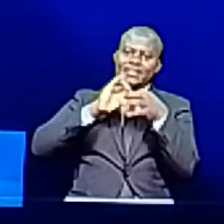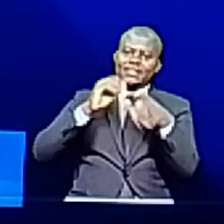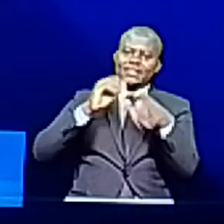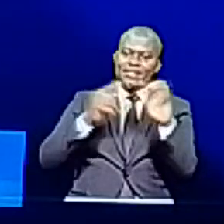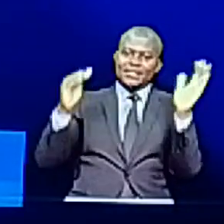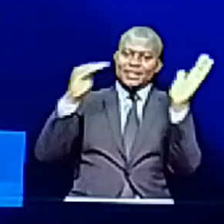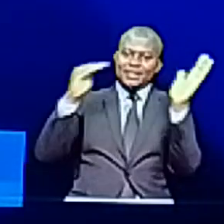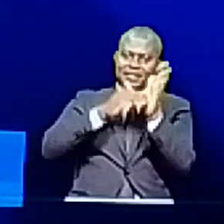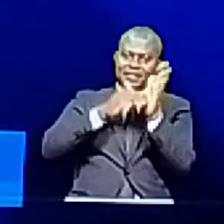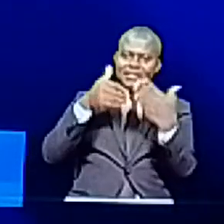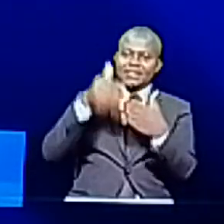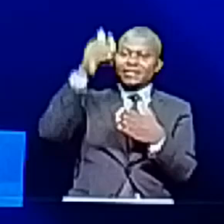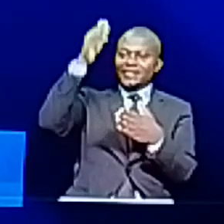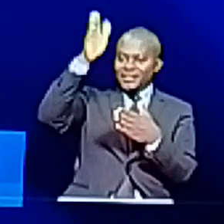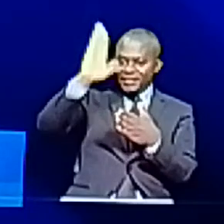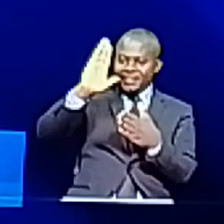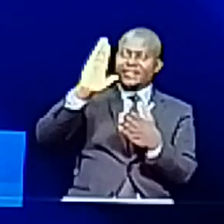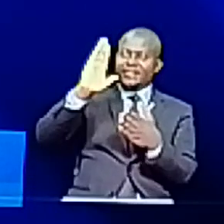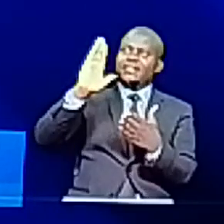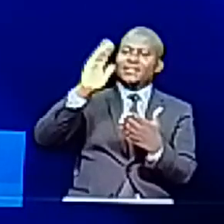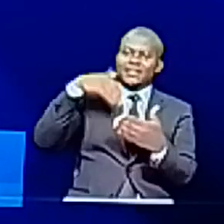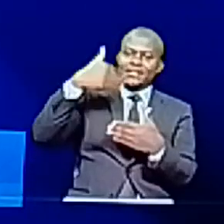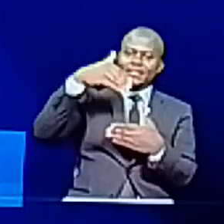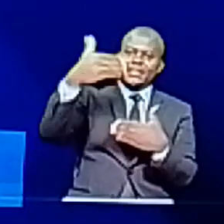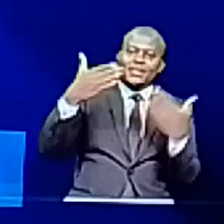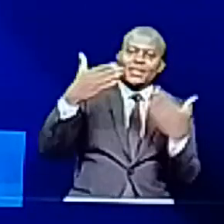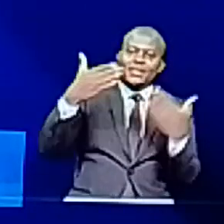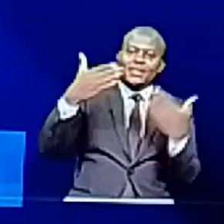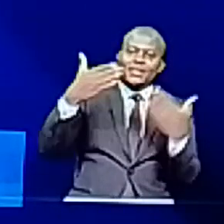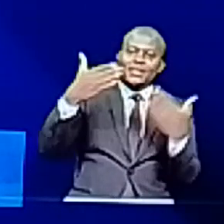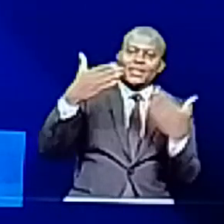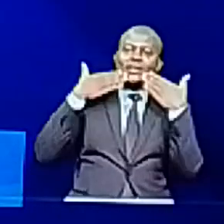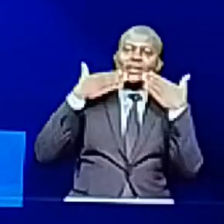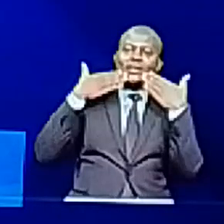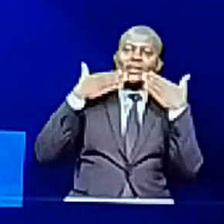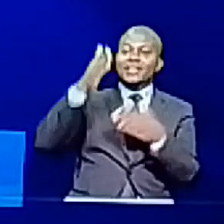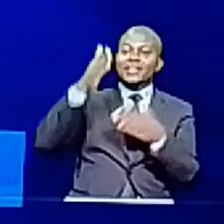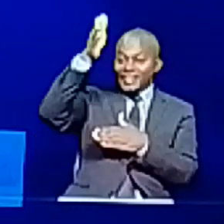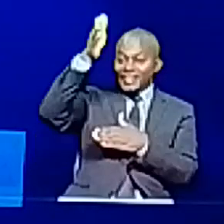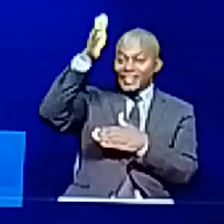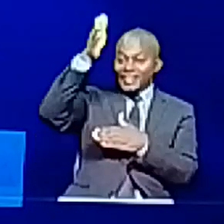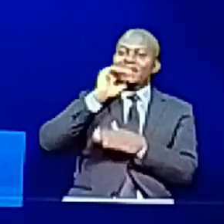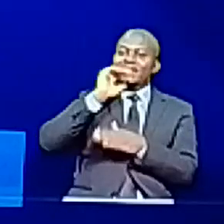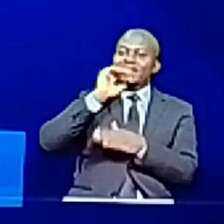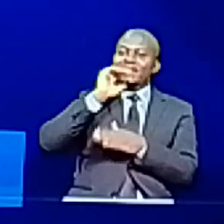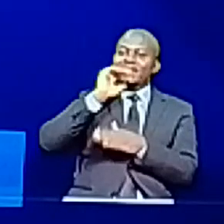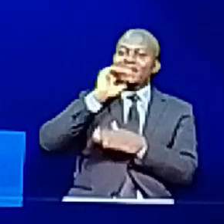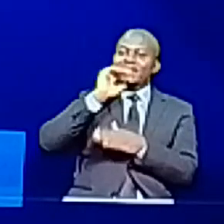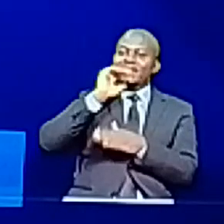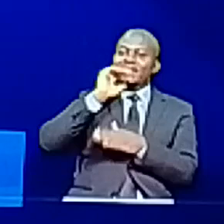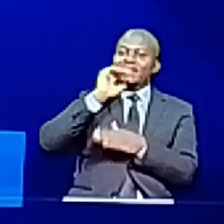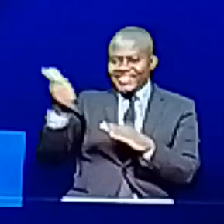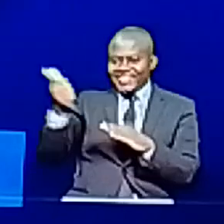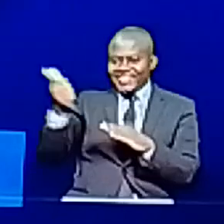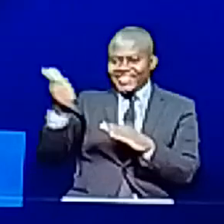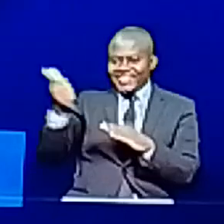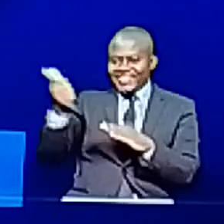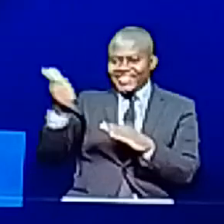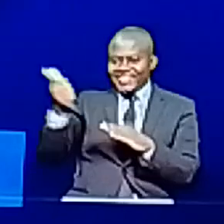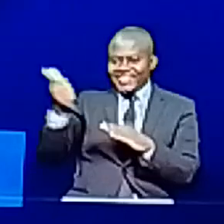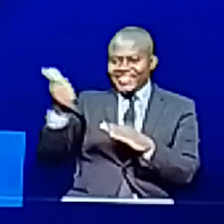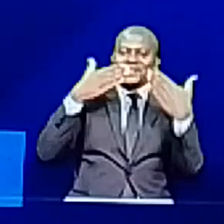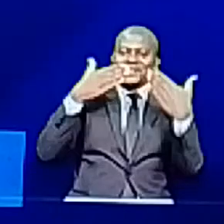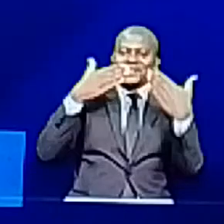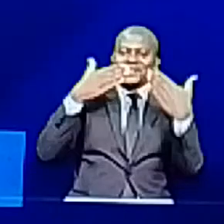imana yamuduhaye iragahoraho urakoze hirya y'imana ntabwo turi bugeyo nta kindi kiriho ushimiye kwa